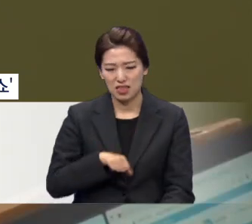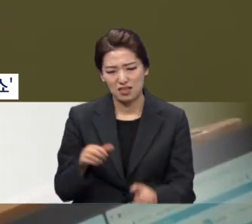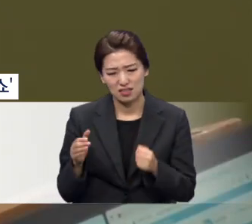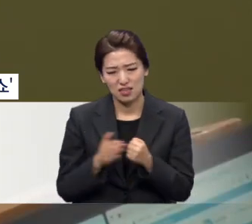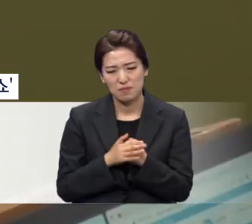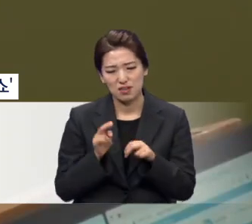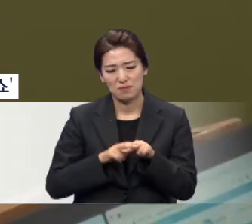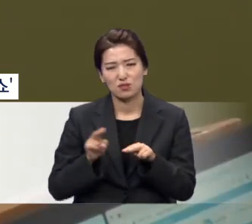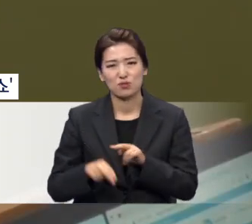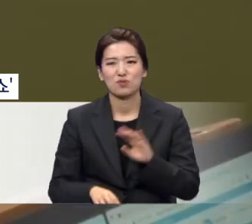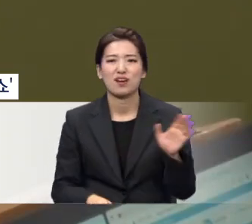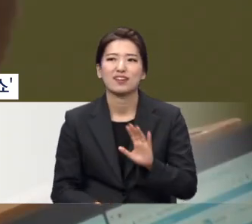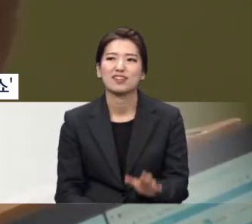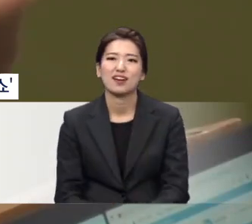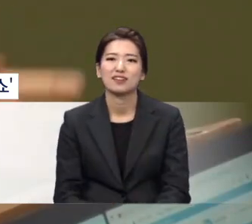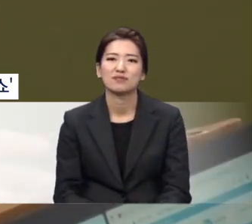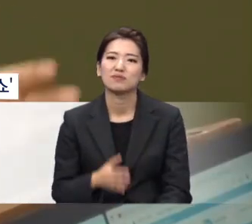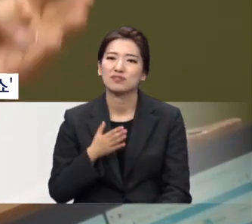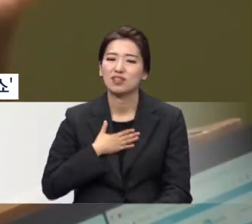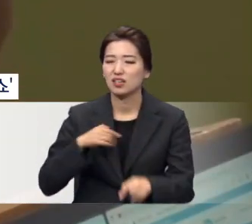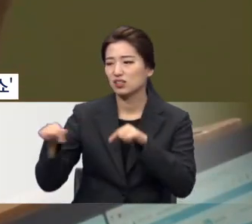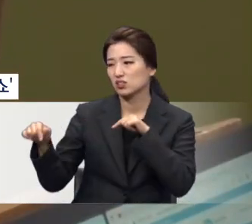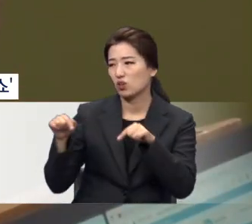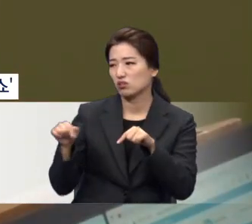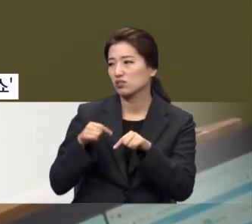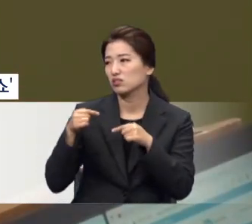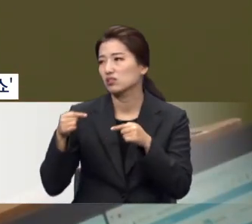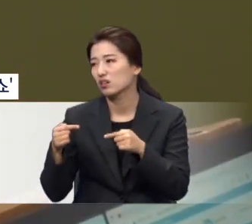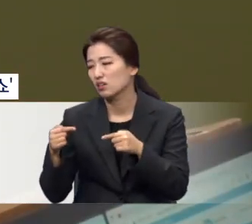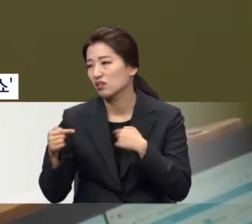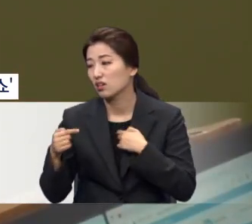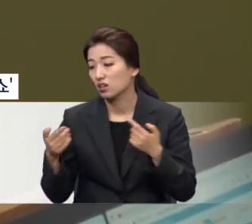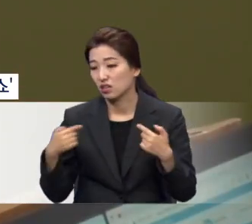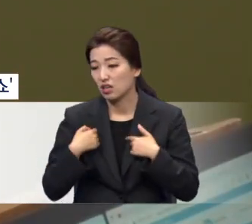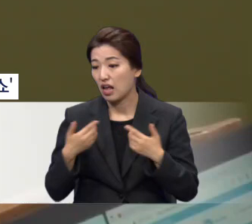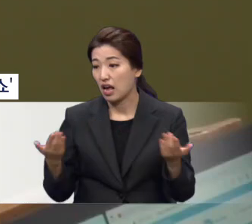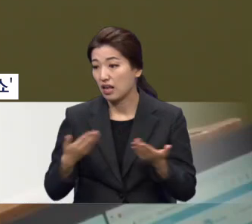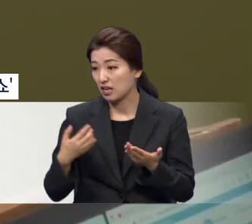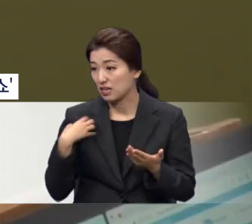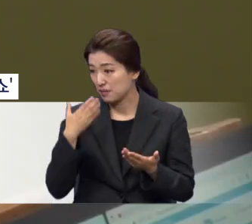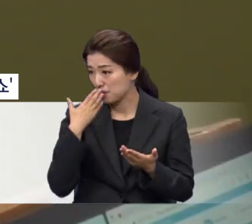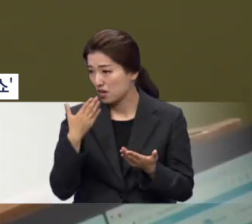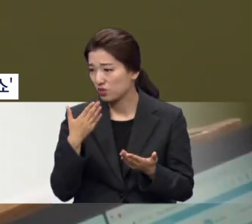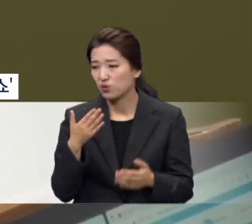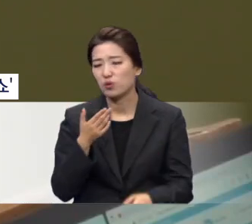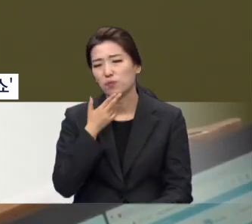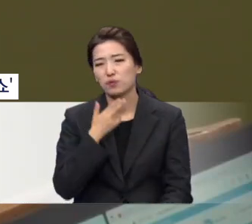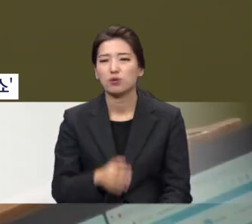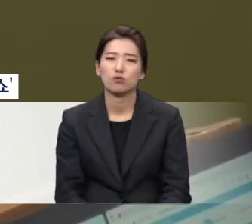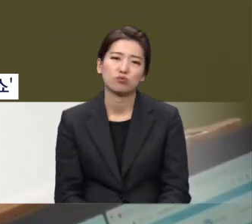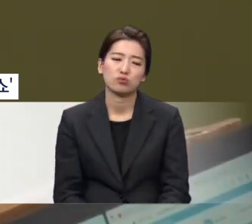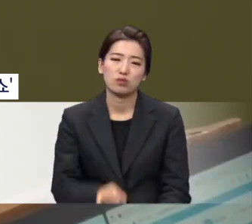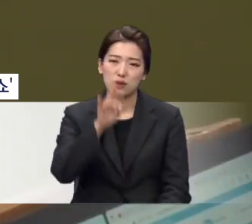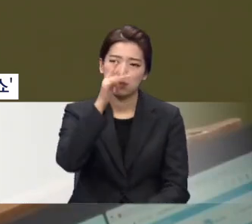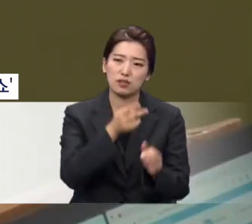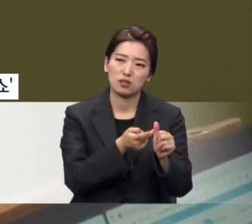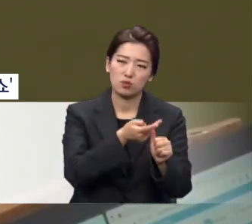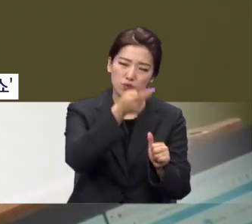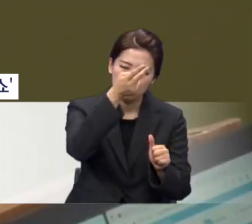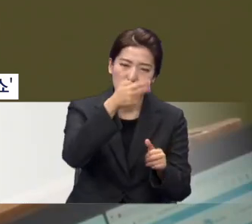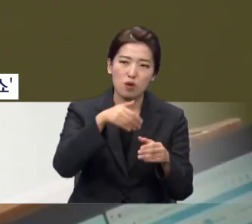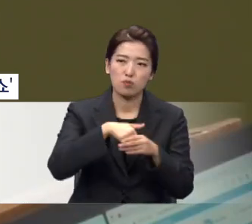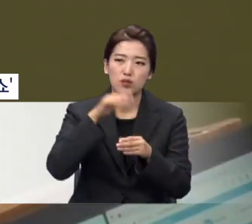제가 정치권에서 할 일이 없더라고요 박근혜 대통령 탄핵 문재인 대통령 단선 그 이후에 정치 그다음에 대선 과정